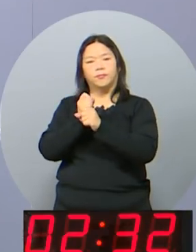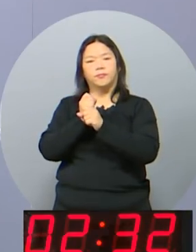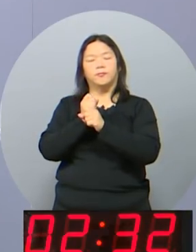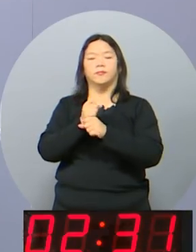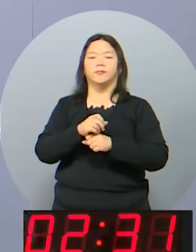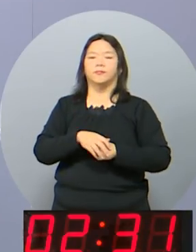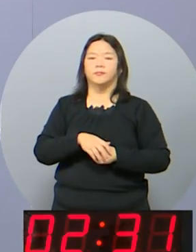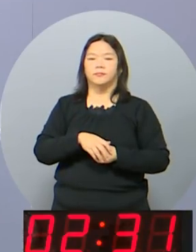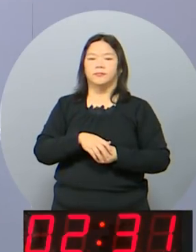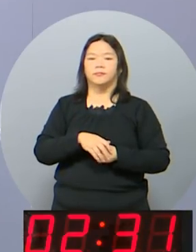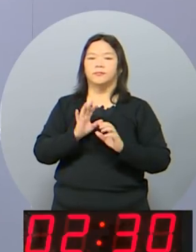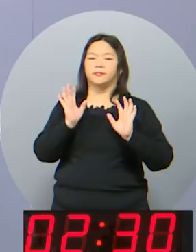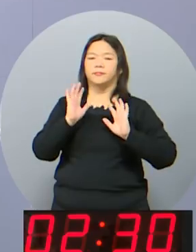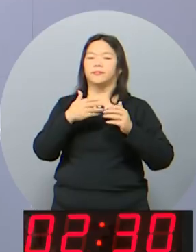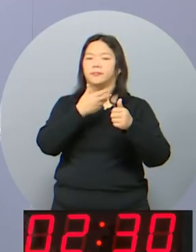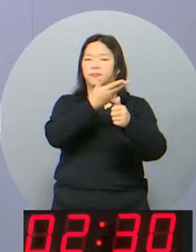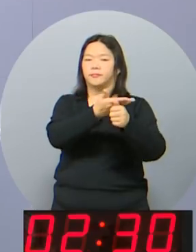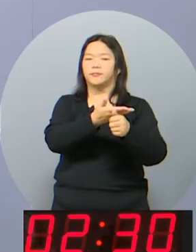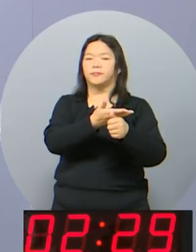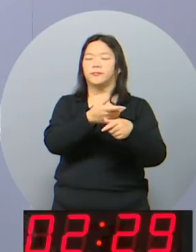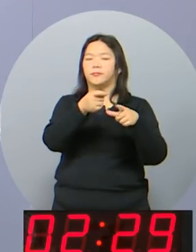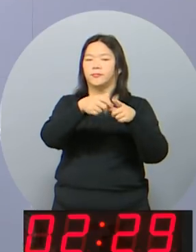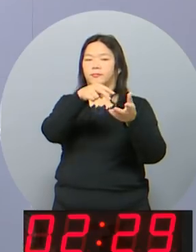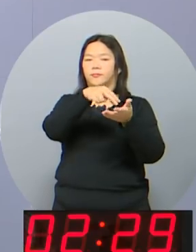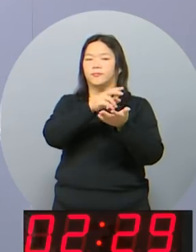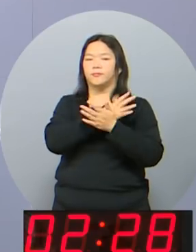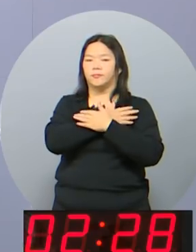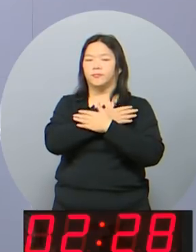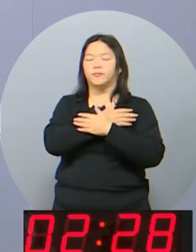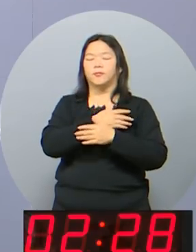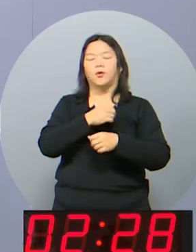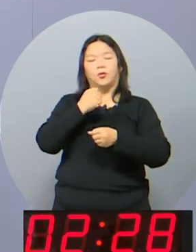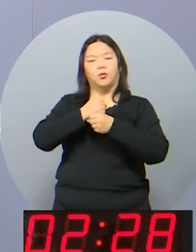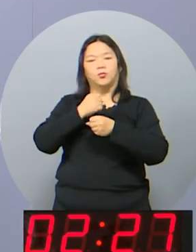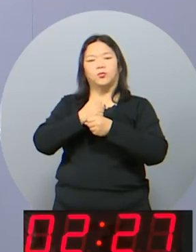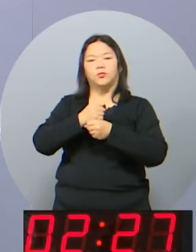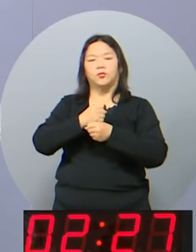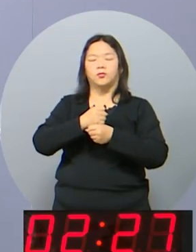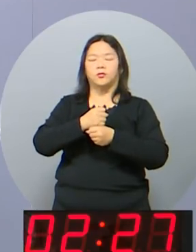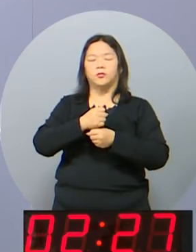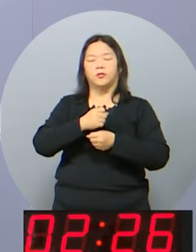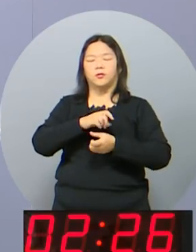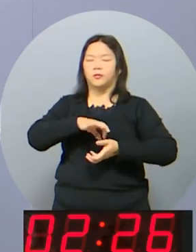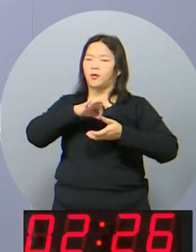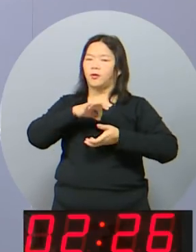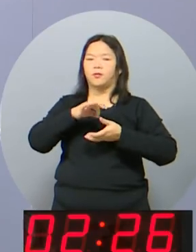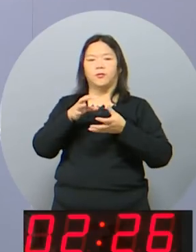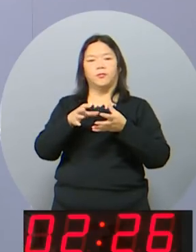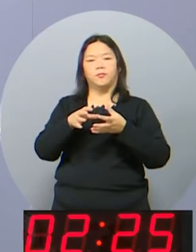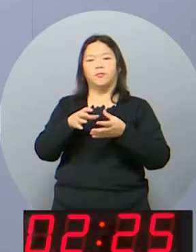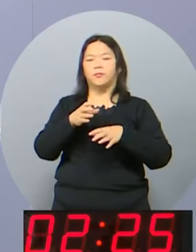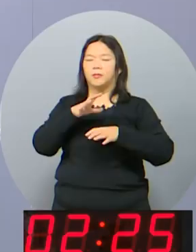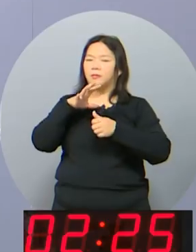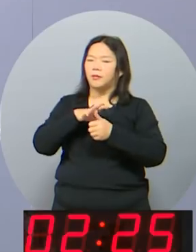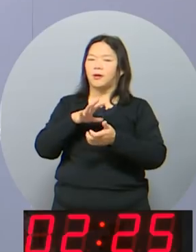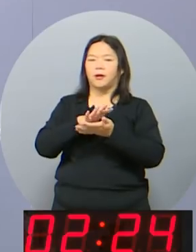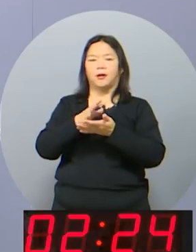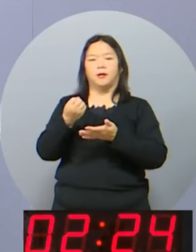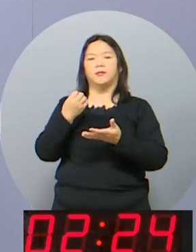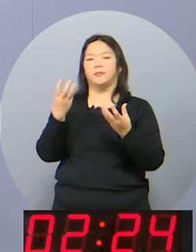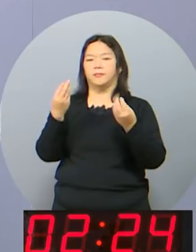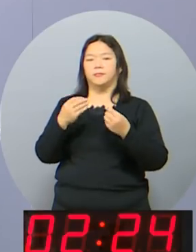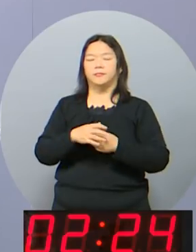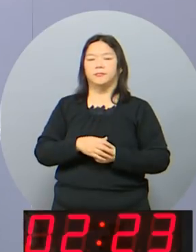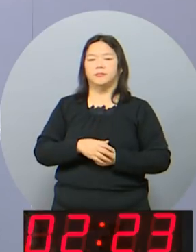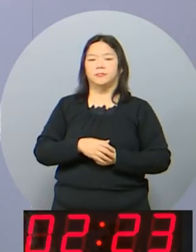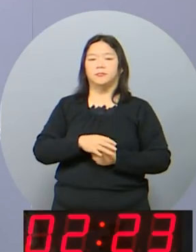工作，让他们在工作上没有更多更多的这个压力。那当然台